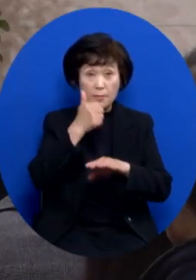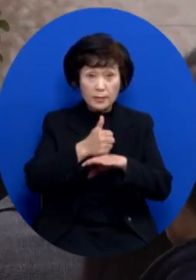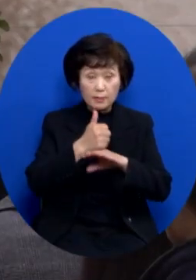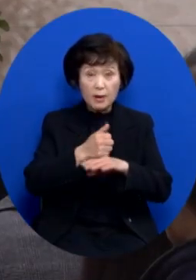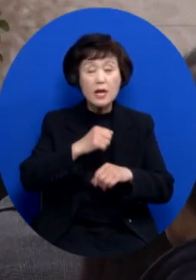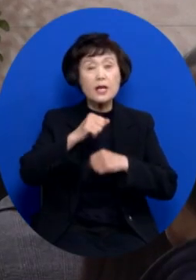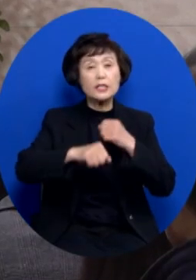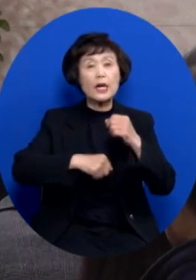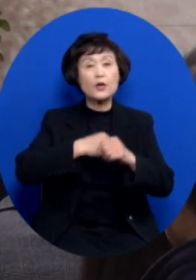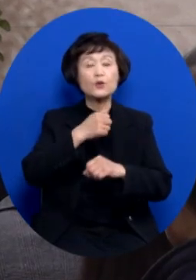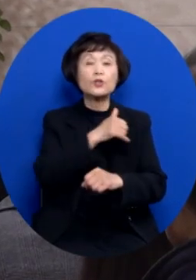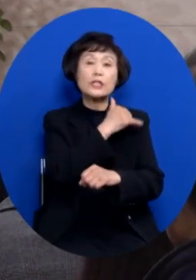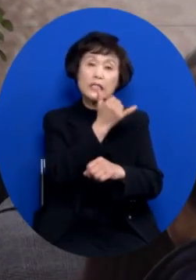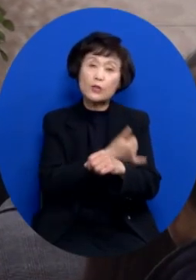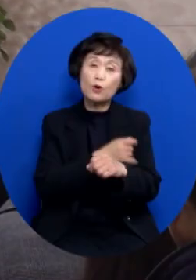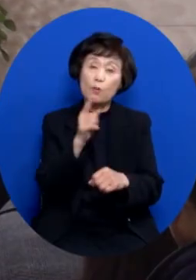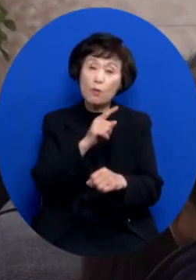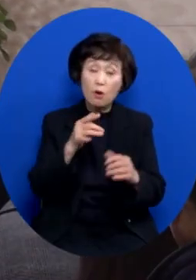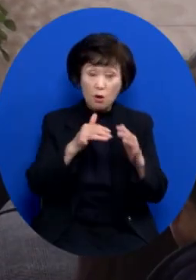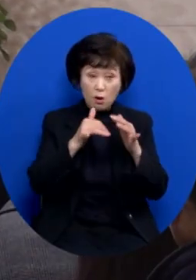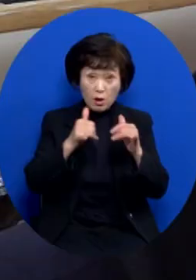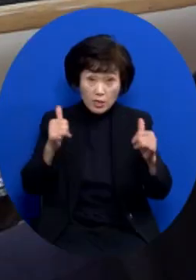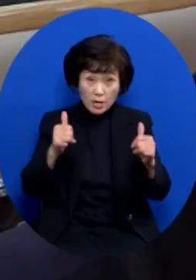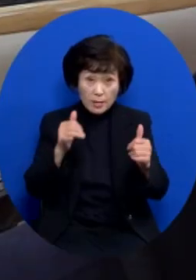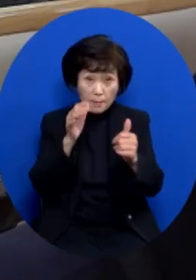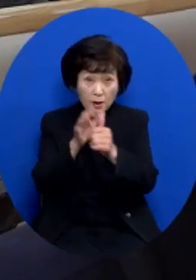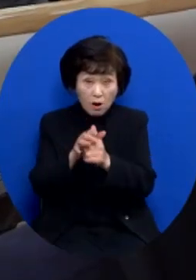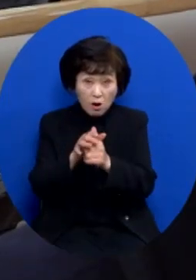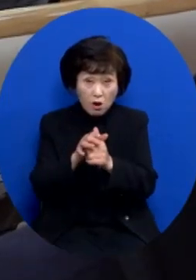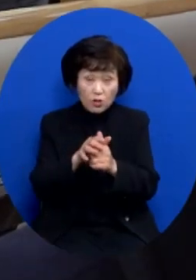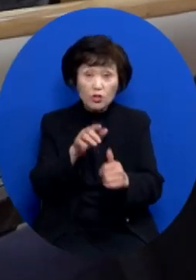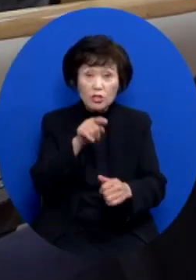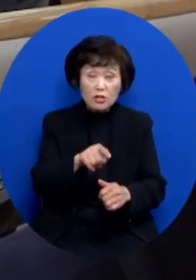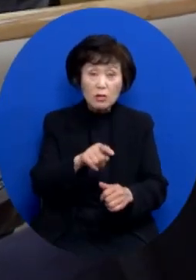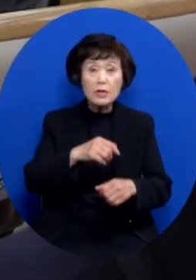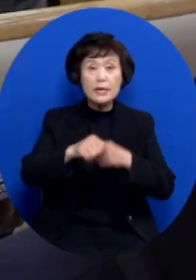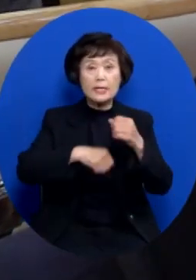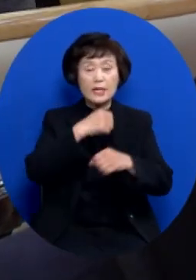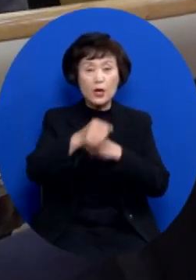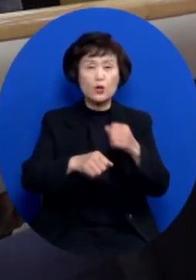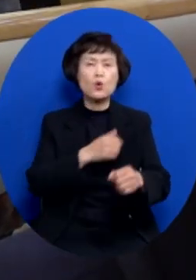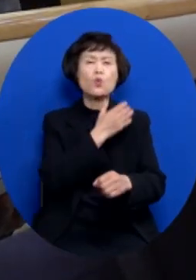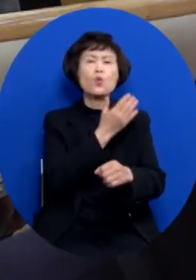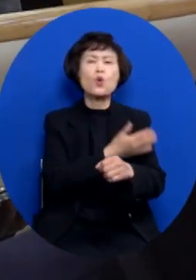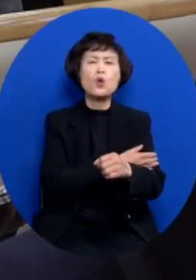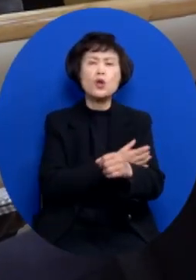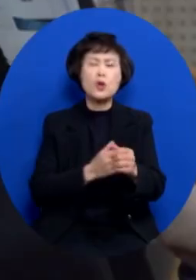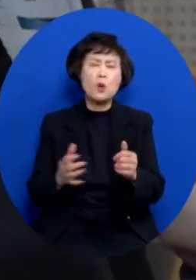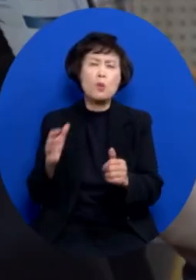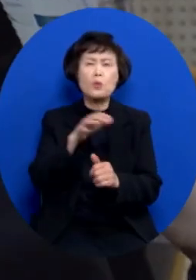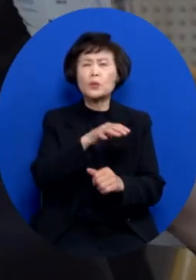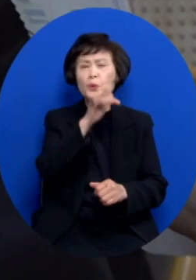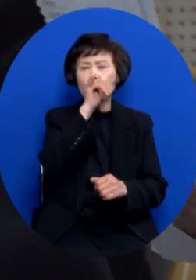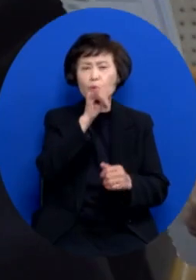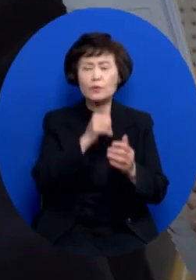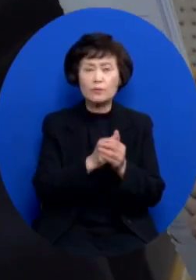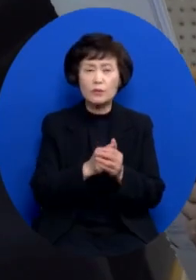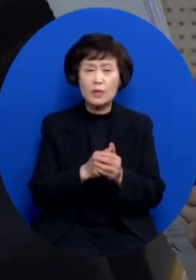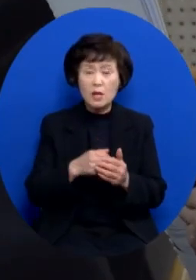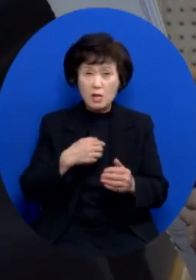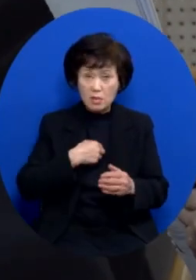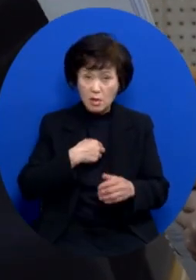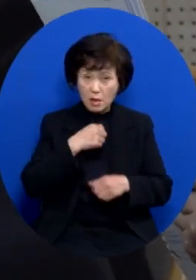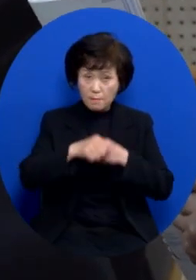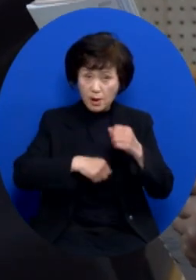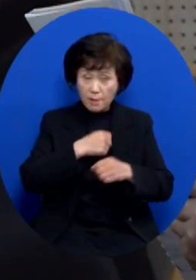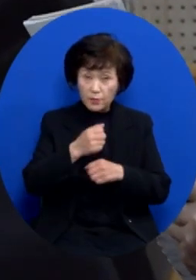자의적 인권은 인간에게 주어진 자유를 이걸 권리로 포장을 시키는 거예요. 자유와 권리는 엄격하게 틀리고 있는 거죠. 내가 내 마음대로